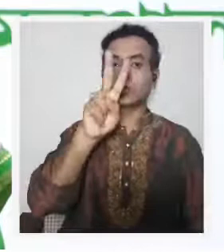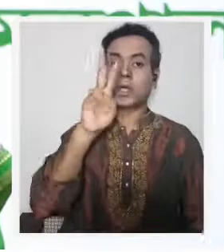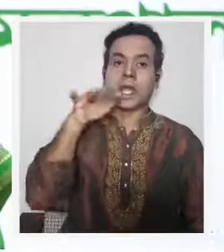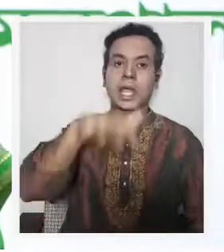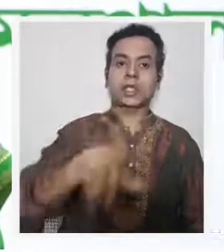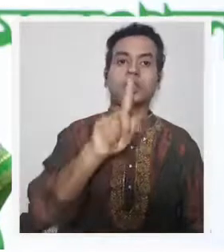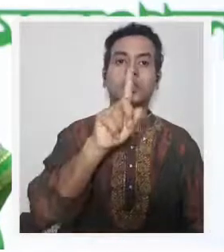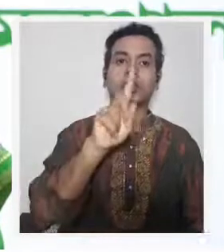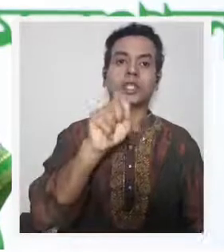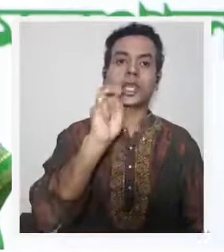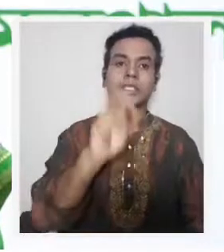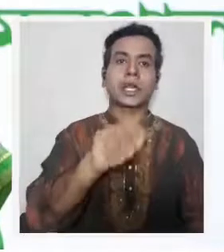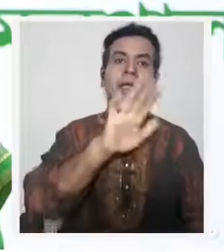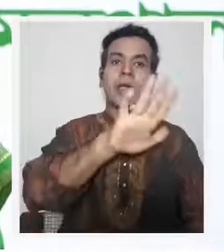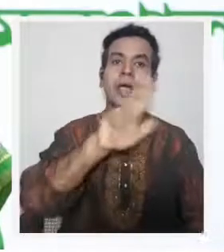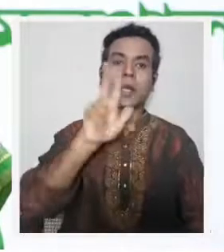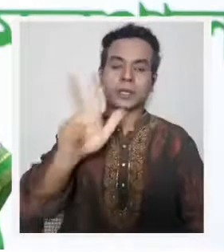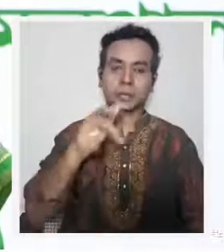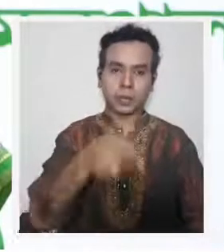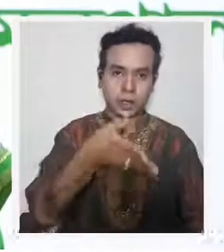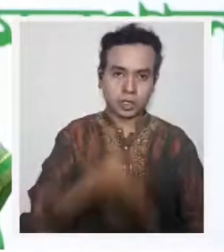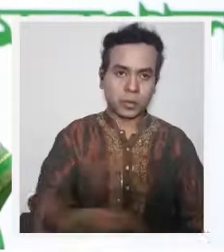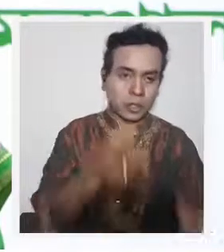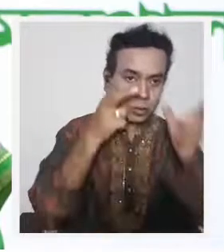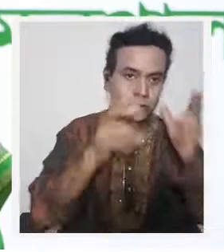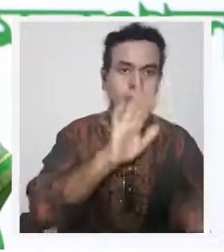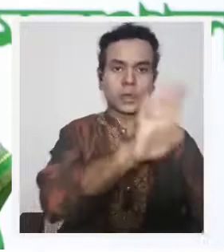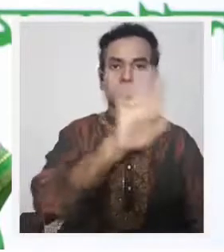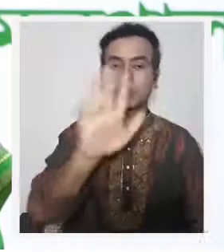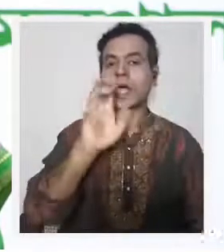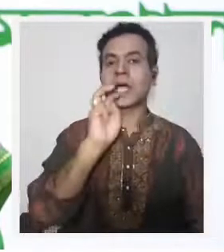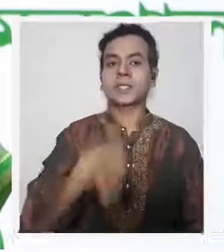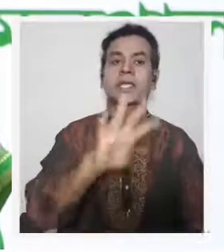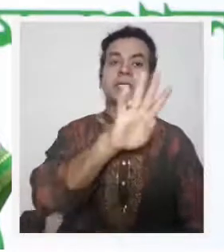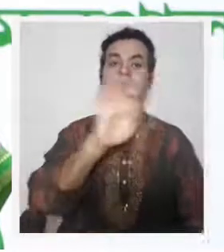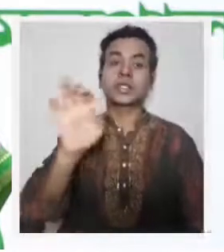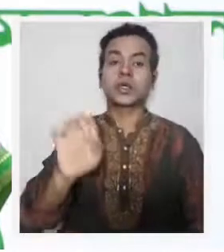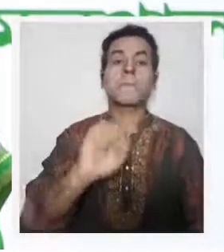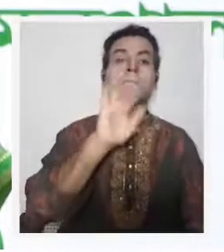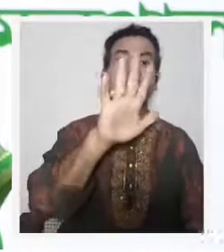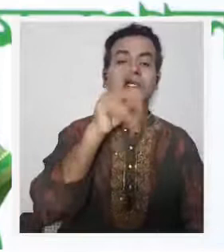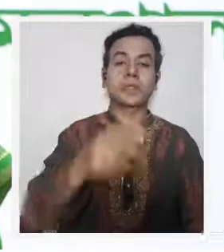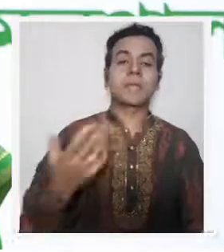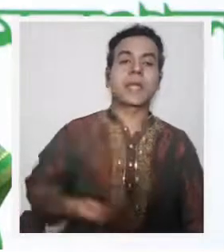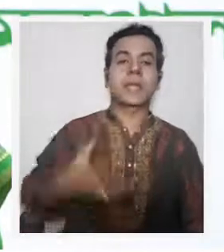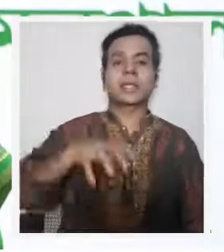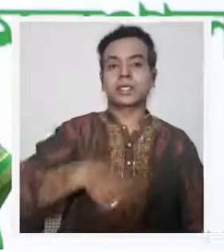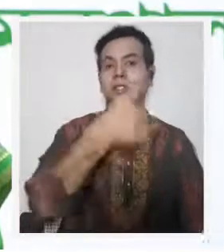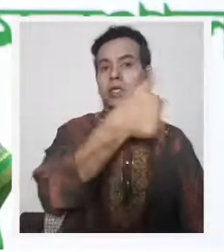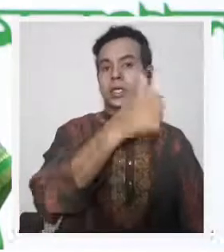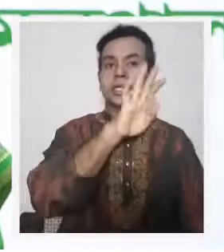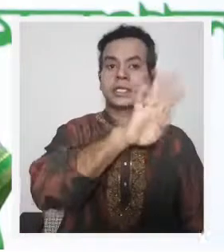2,65,863 জন এবং এ পর্যন্ত ছাড় পেয়েছেন 2,10,458 জন। বর্তমানে কোয়ারেন্টাইনে